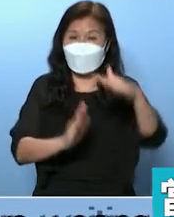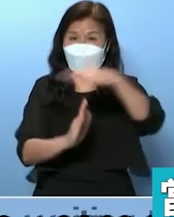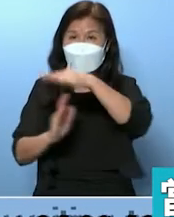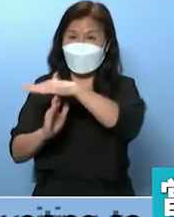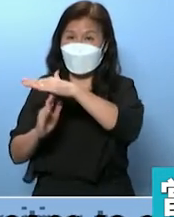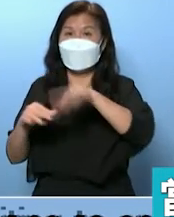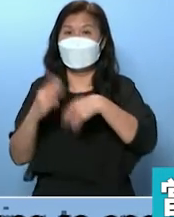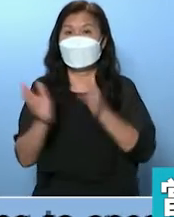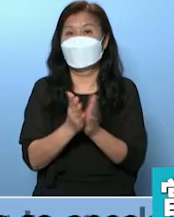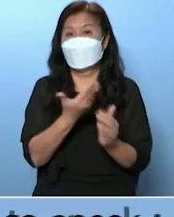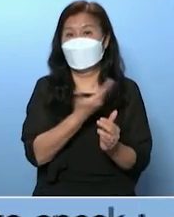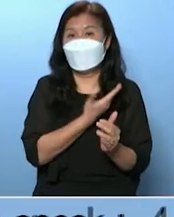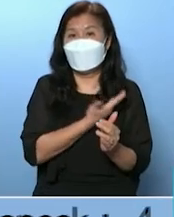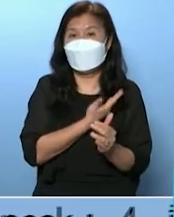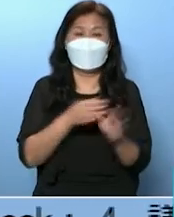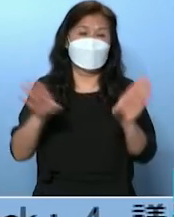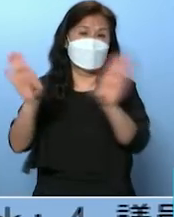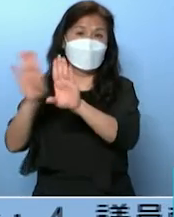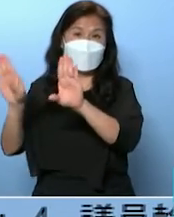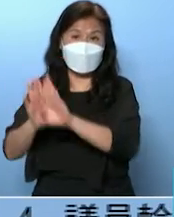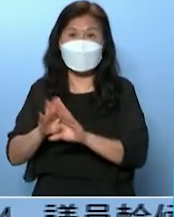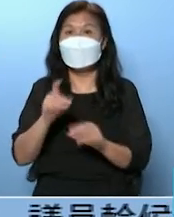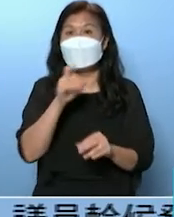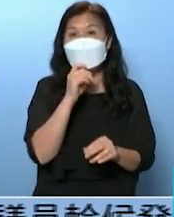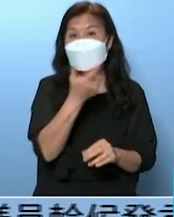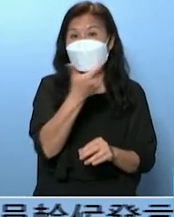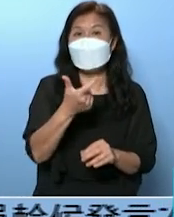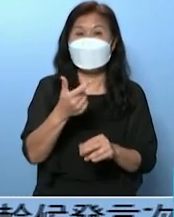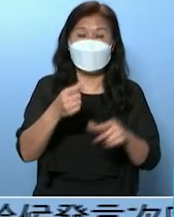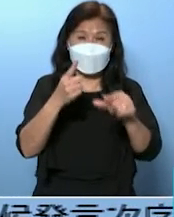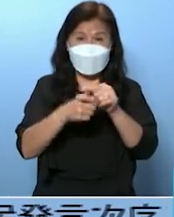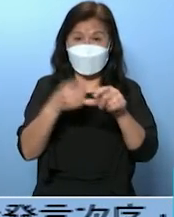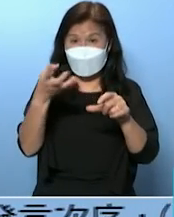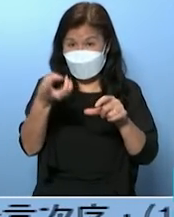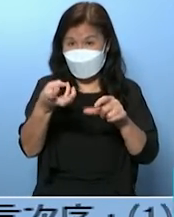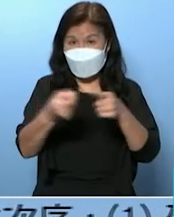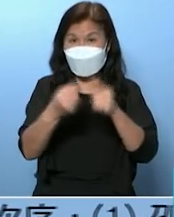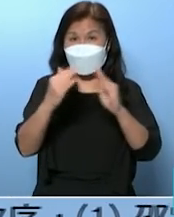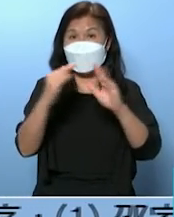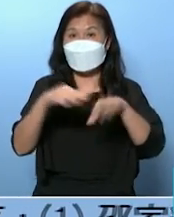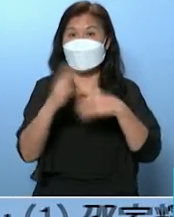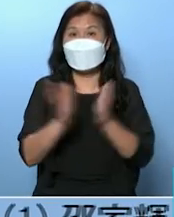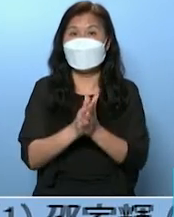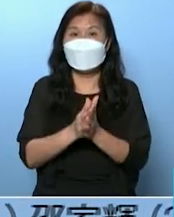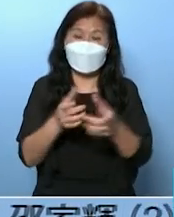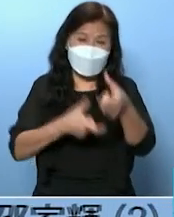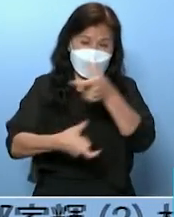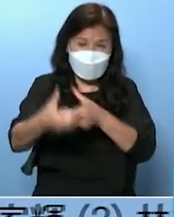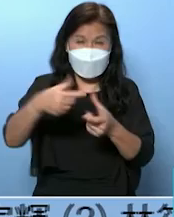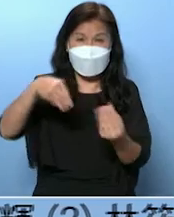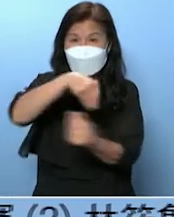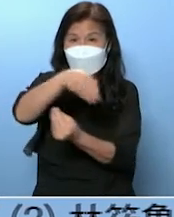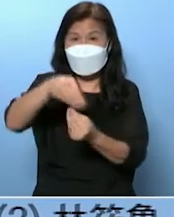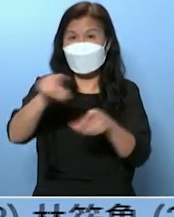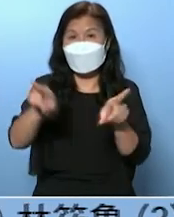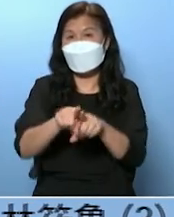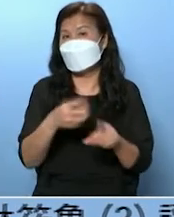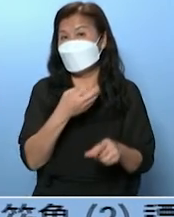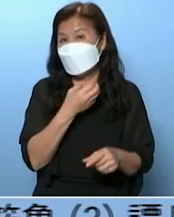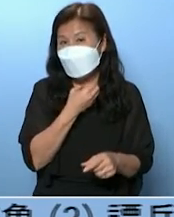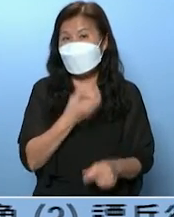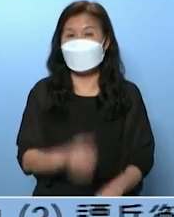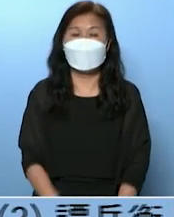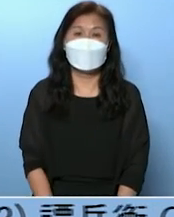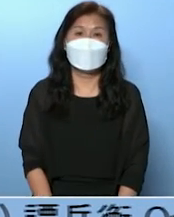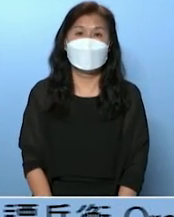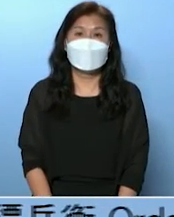業備受衝擊，不少企業特別是中小企頓時陷入經營和周轉困難。